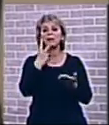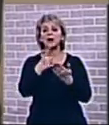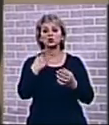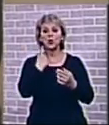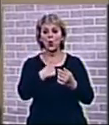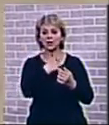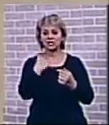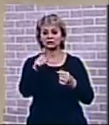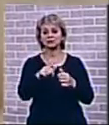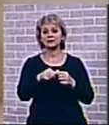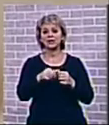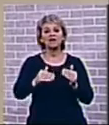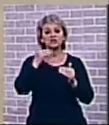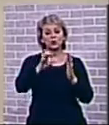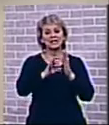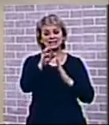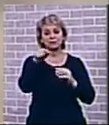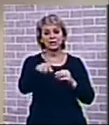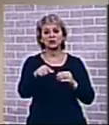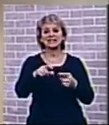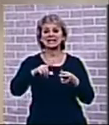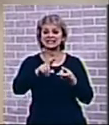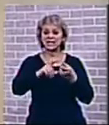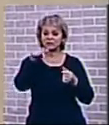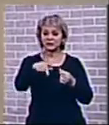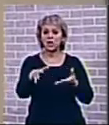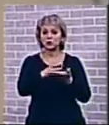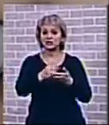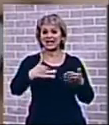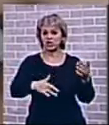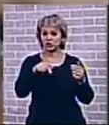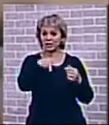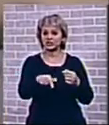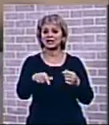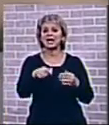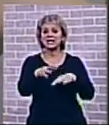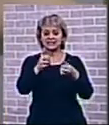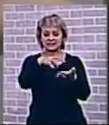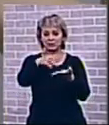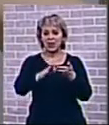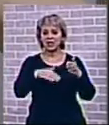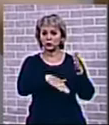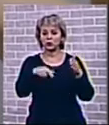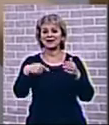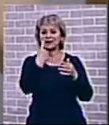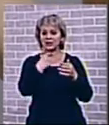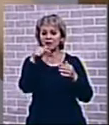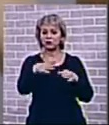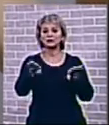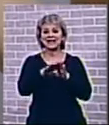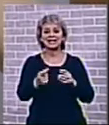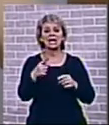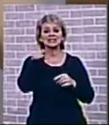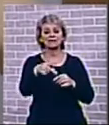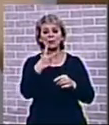мне горлышко. Высокая температура, интоксикация, нарушение работы кишечника, сыпь на ладонях, ступнях и в ротовой полости – таковы